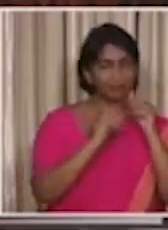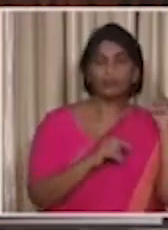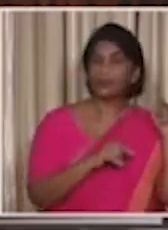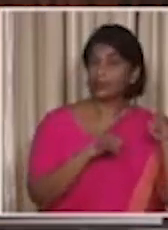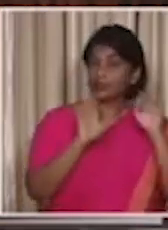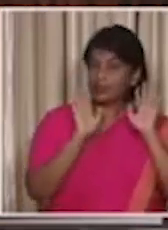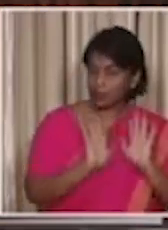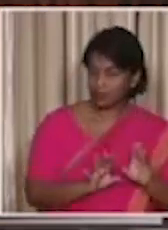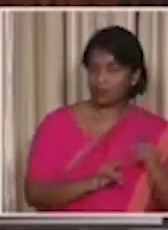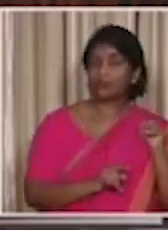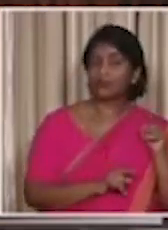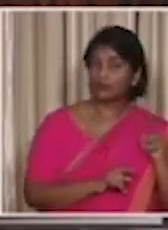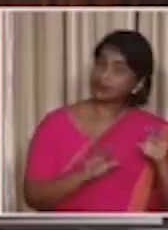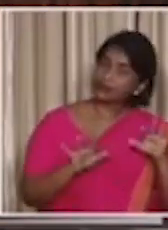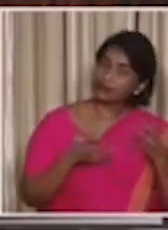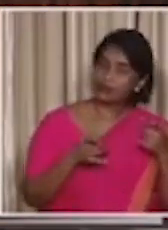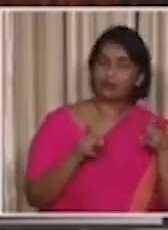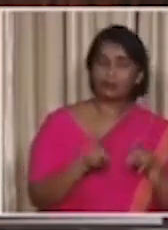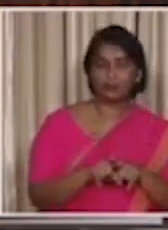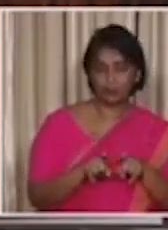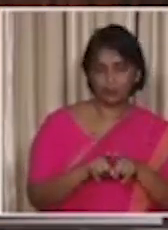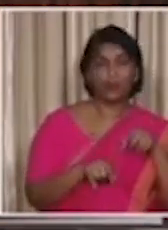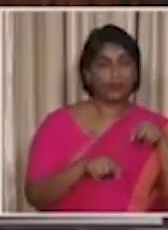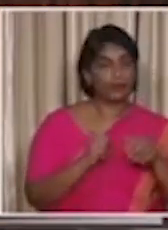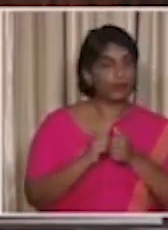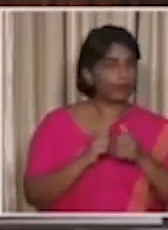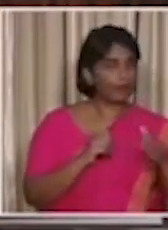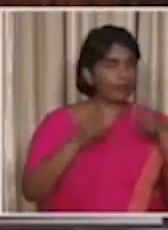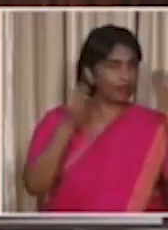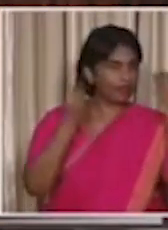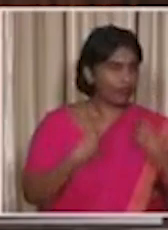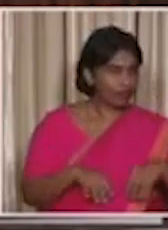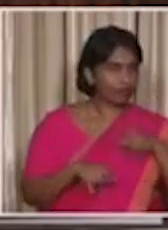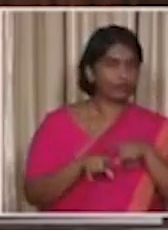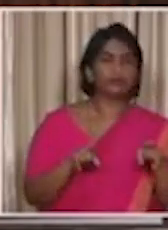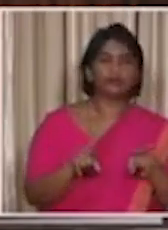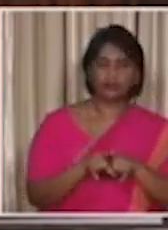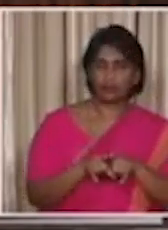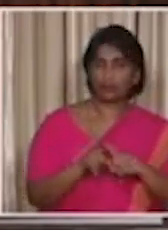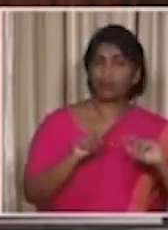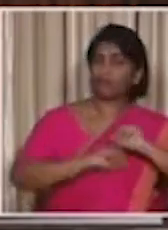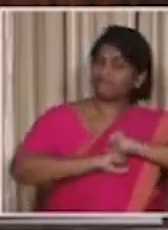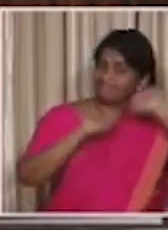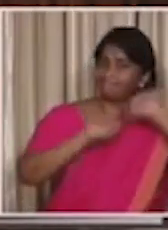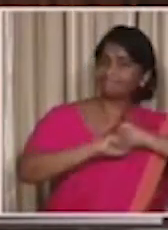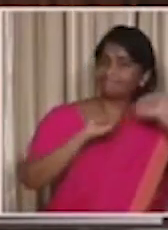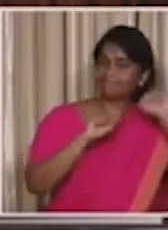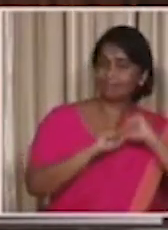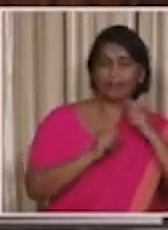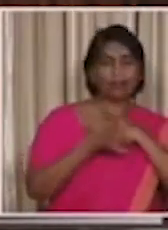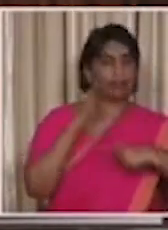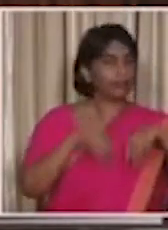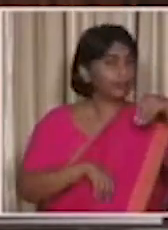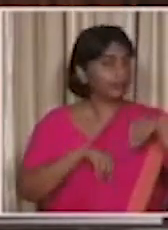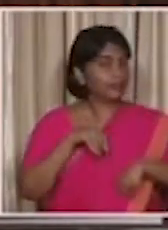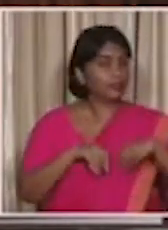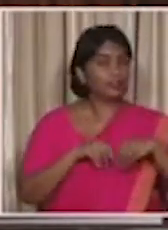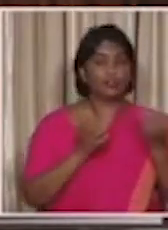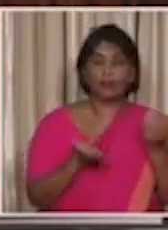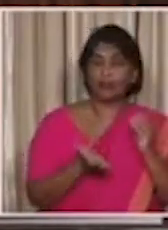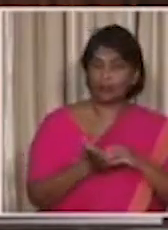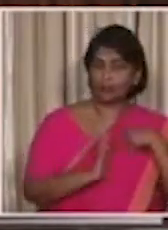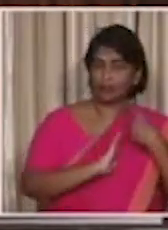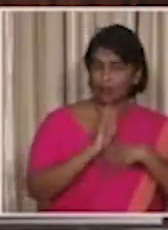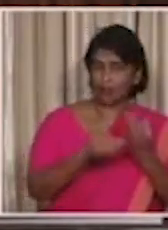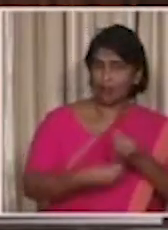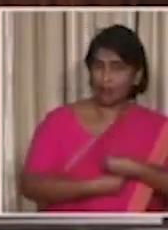එහෙත් එහෙමත් නැත්නම් මේ මාර්ගය කඩාකප්පල් කොට සටන් පාට දේශපාලනයකින් ආයමෙත් රට